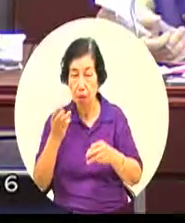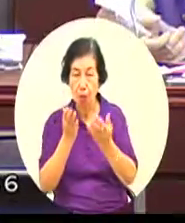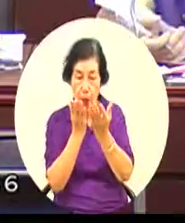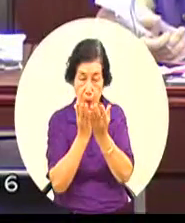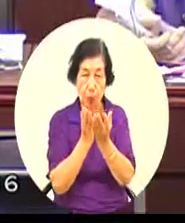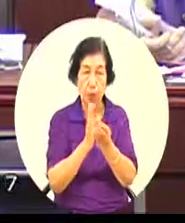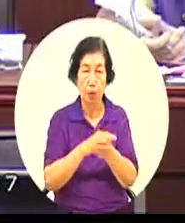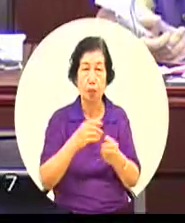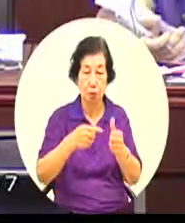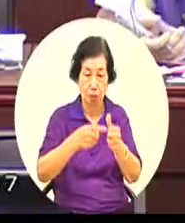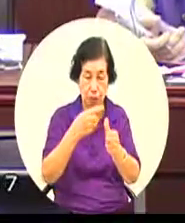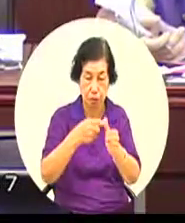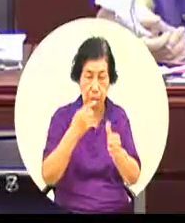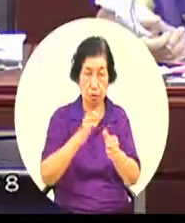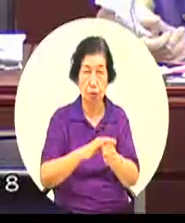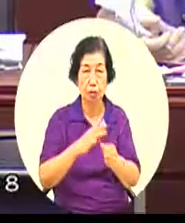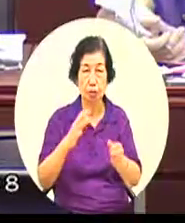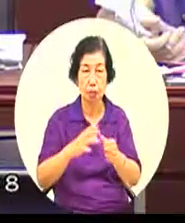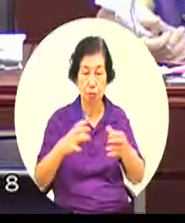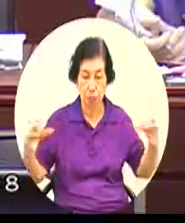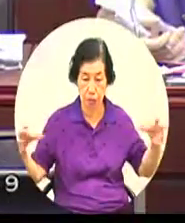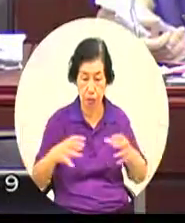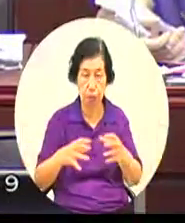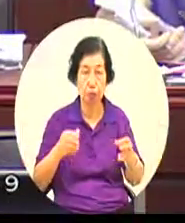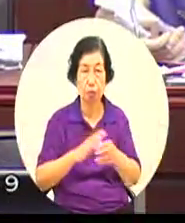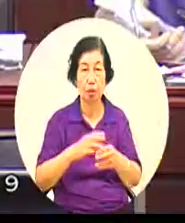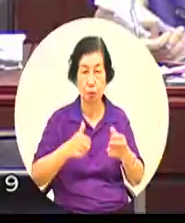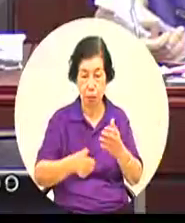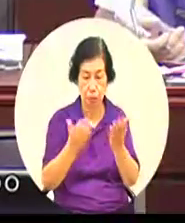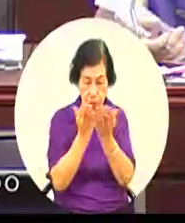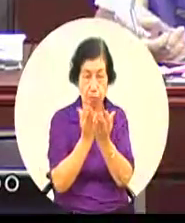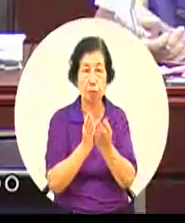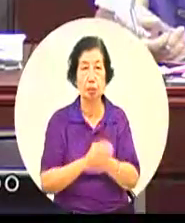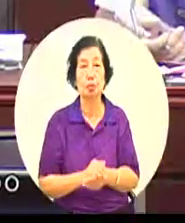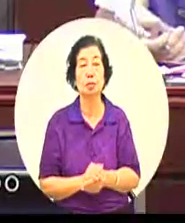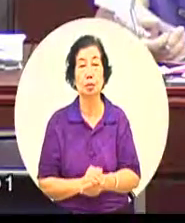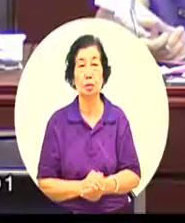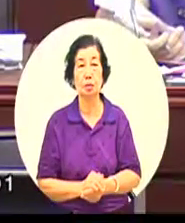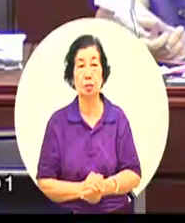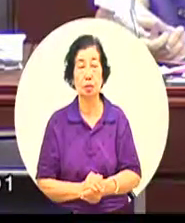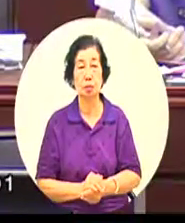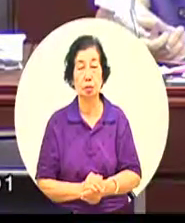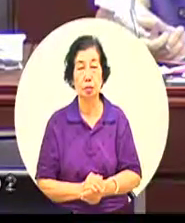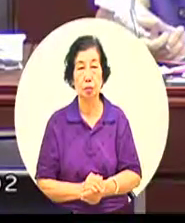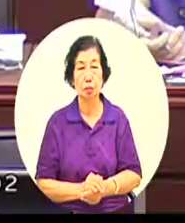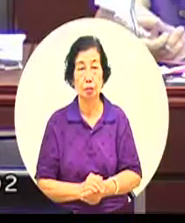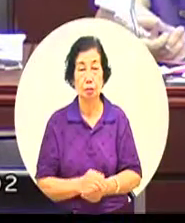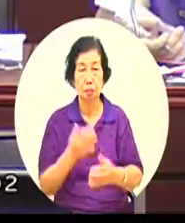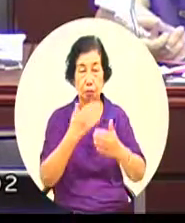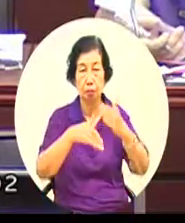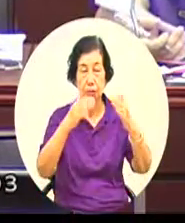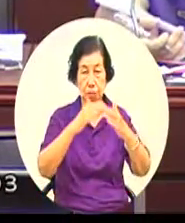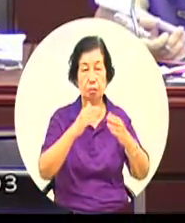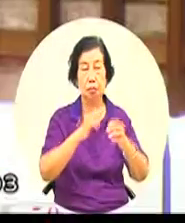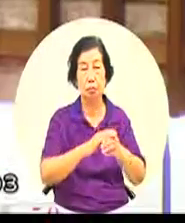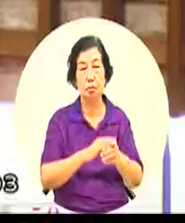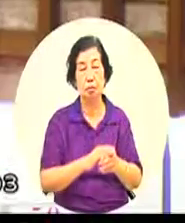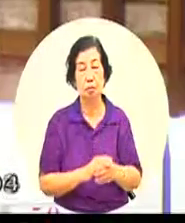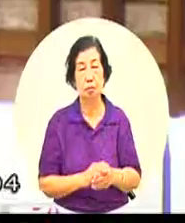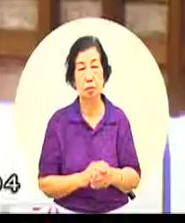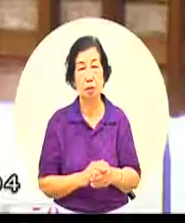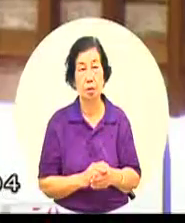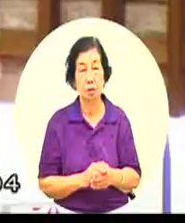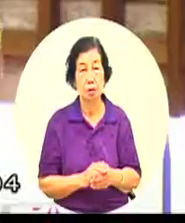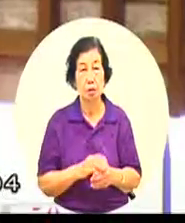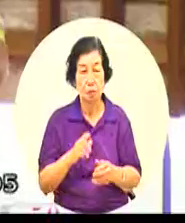们优先到同一个园。目前要用这个方法来解决。 那学校人家需要去，这次人